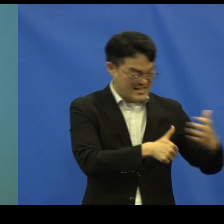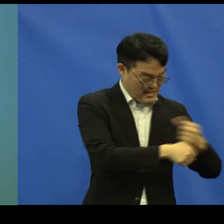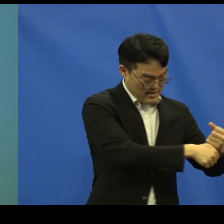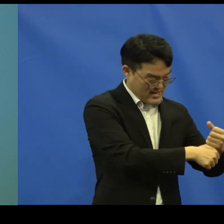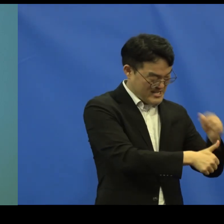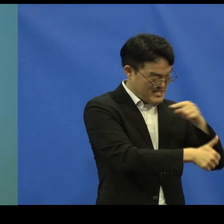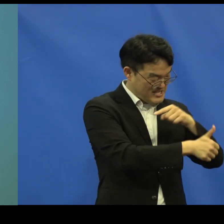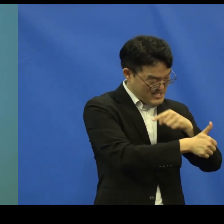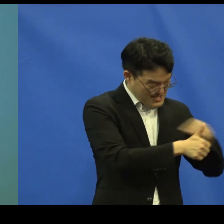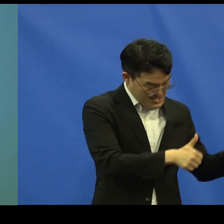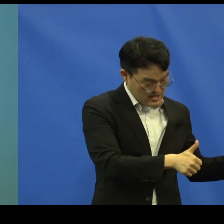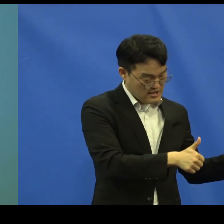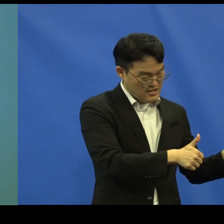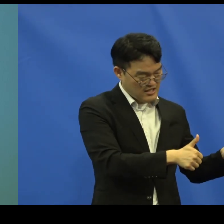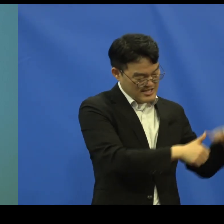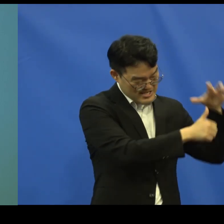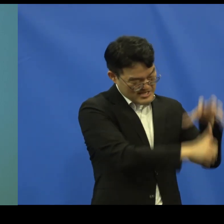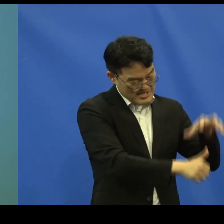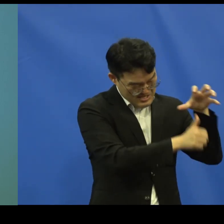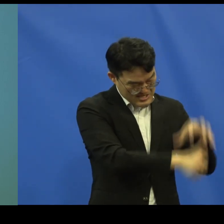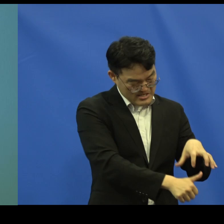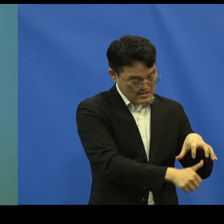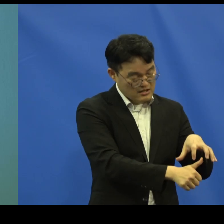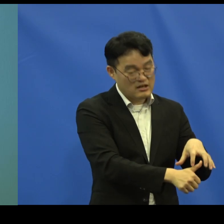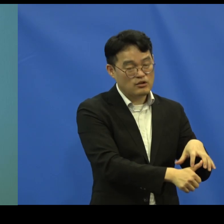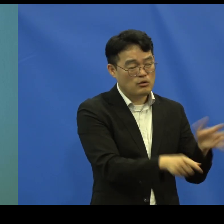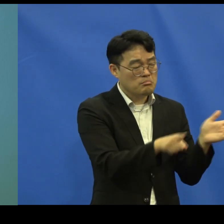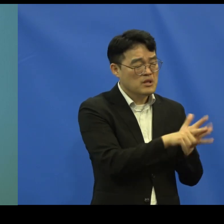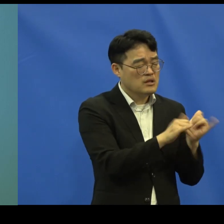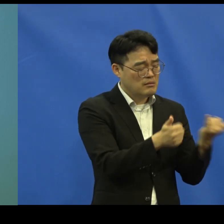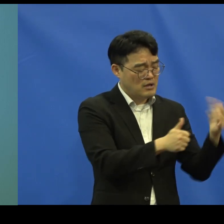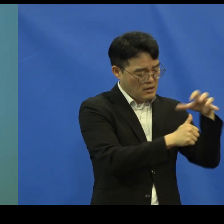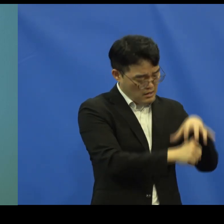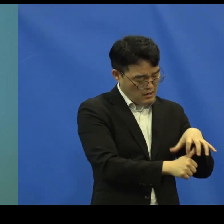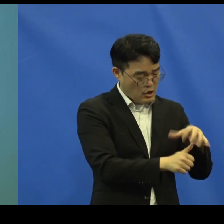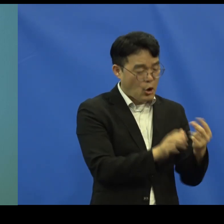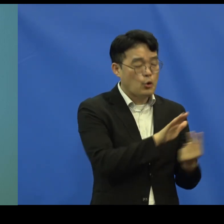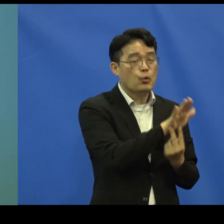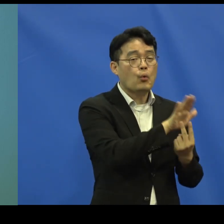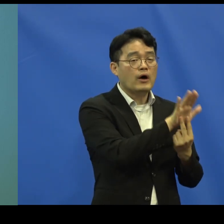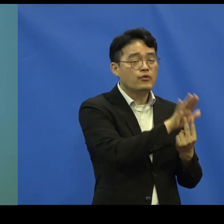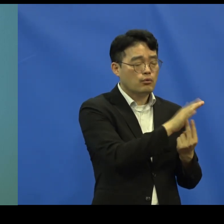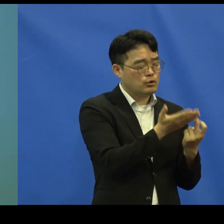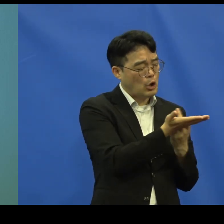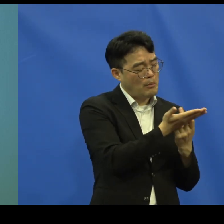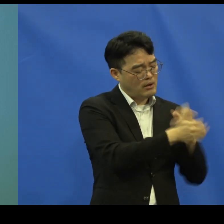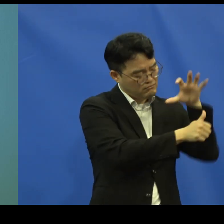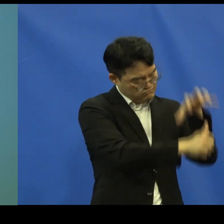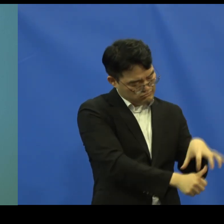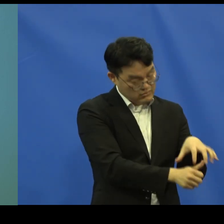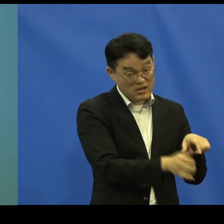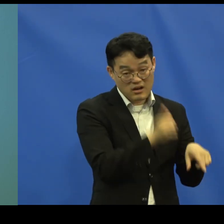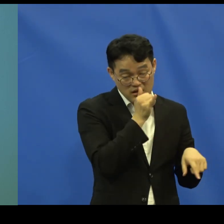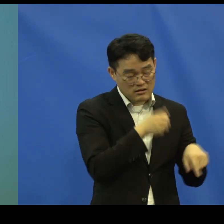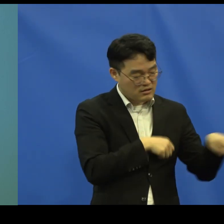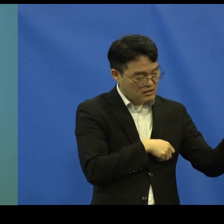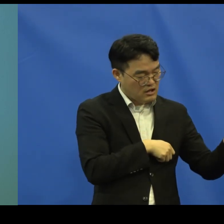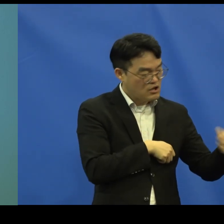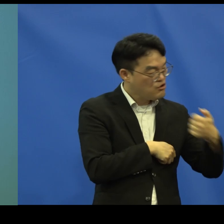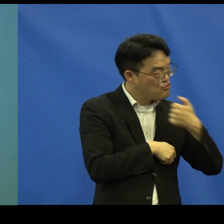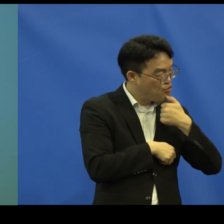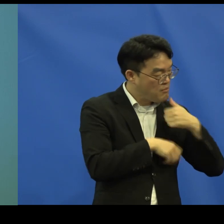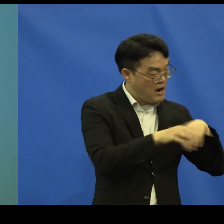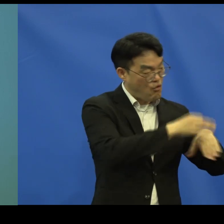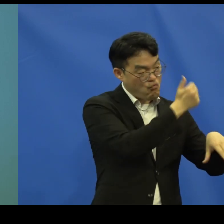그 핍박 속에 있는 그 현실이 전부가 아니고 그리고 그들에 의해서 세상에 돌아가는 것이 아니다라고 하는 것을